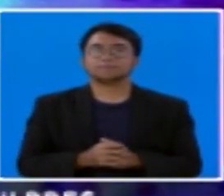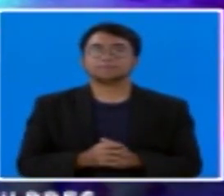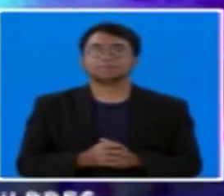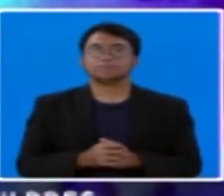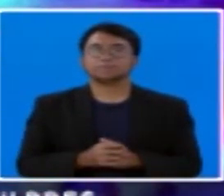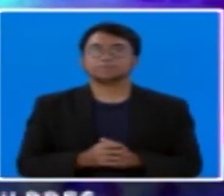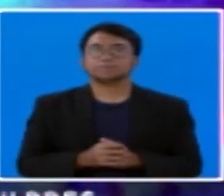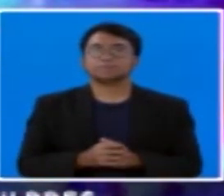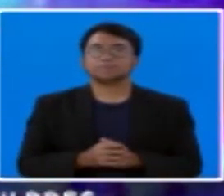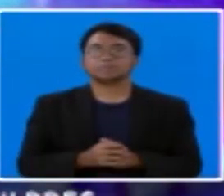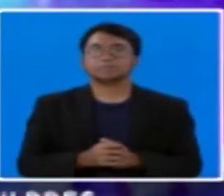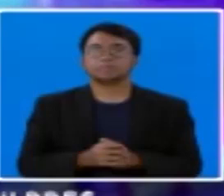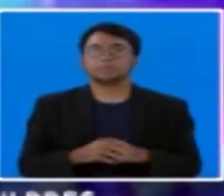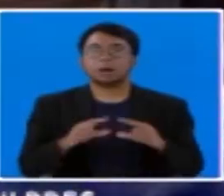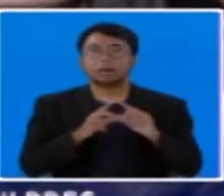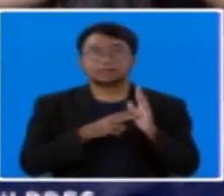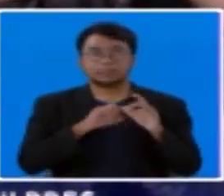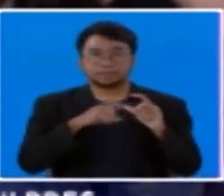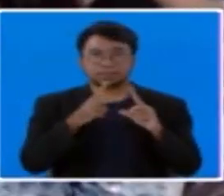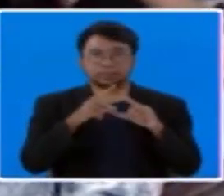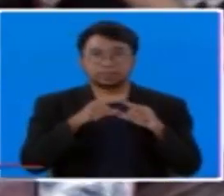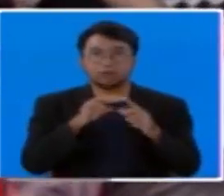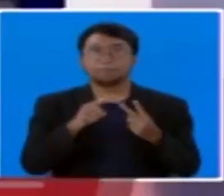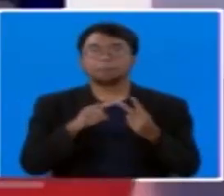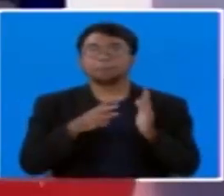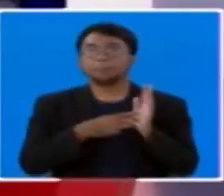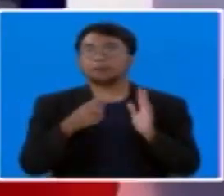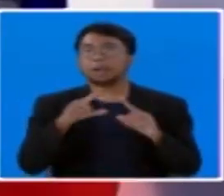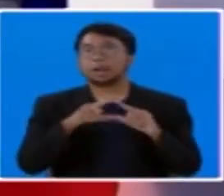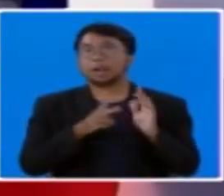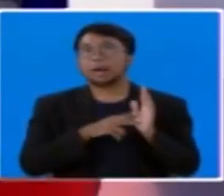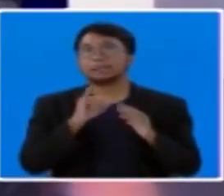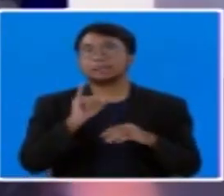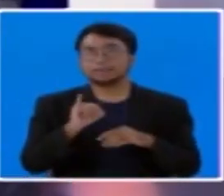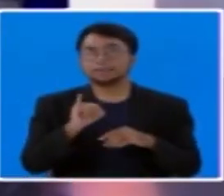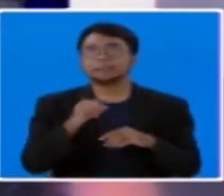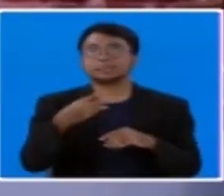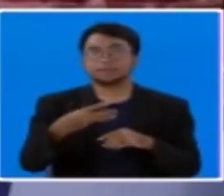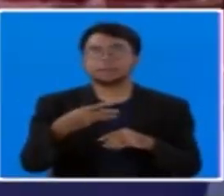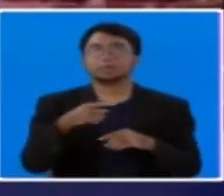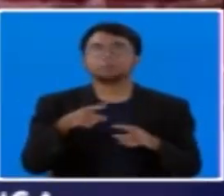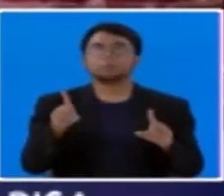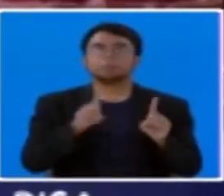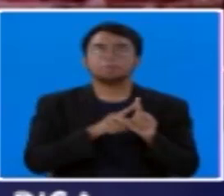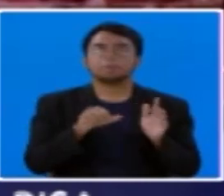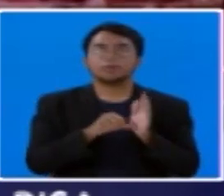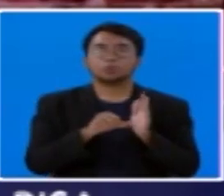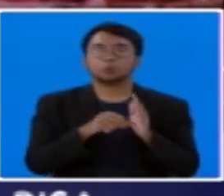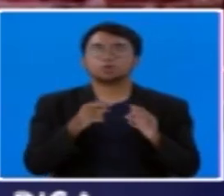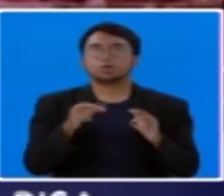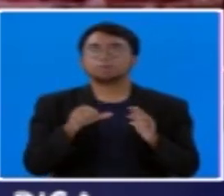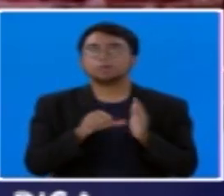Tak hanya Anissa, presenter ternama serba bisa Melanie Ricardo pun akan turut memandu malam penganugerahan Indonesia